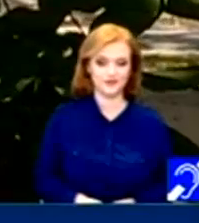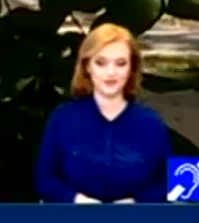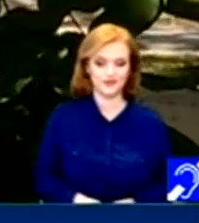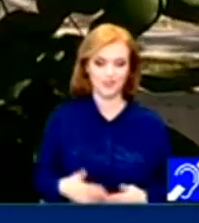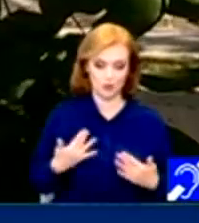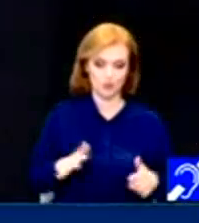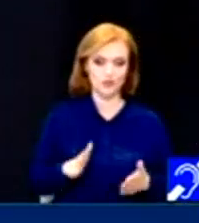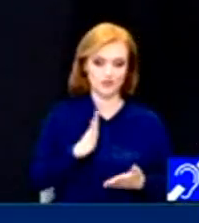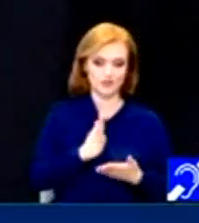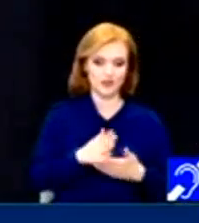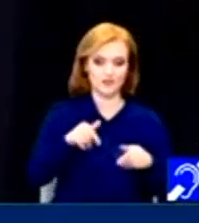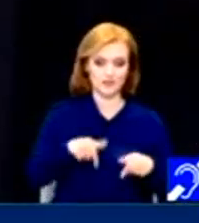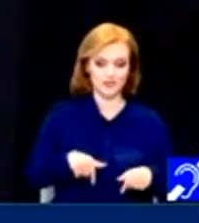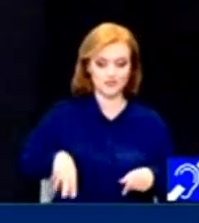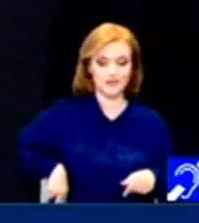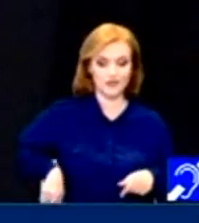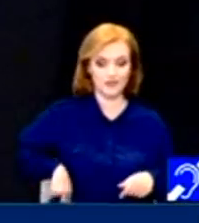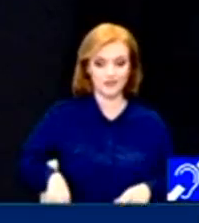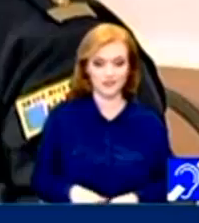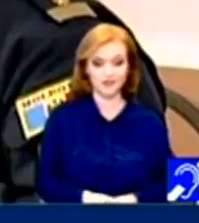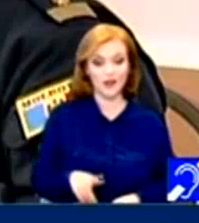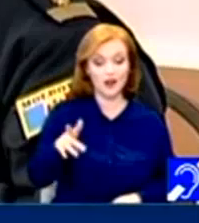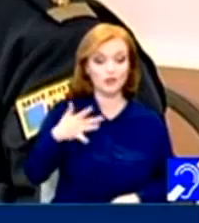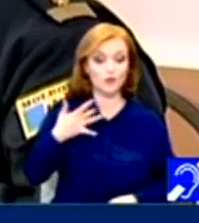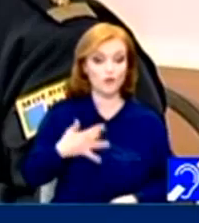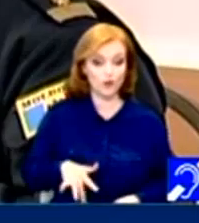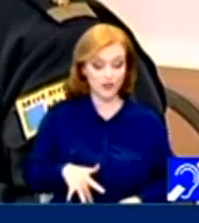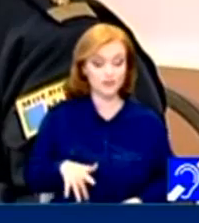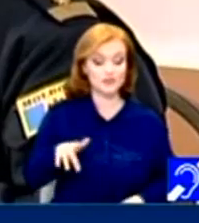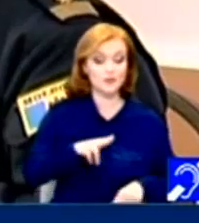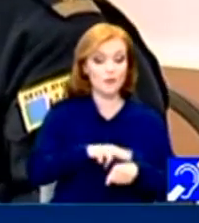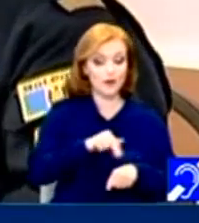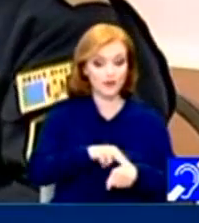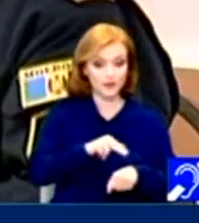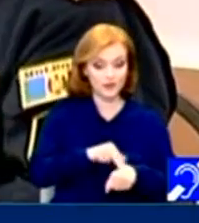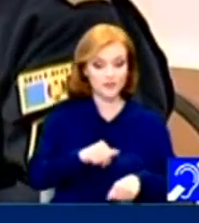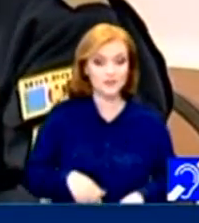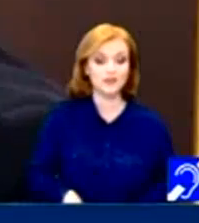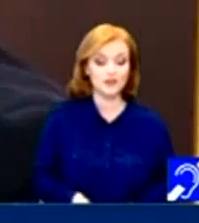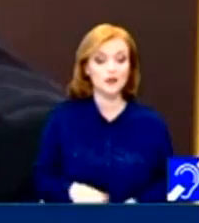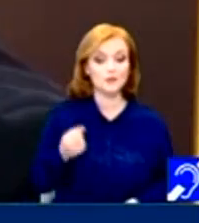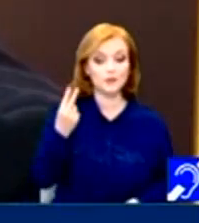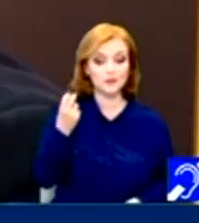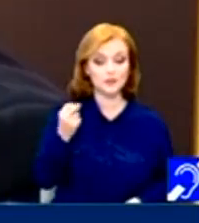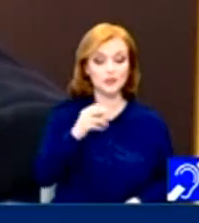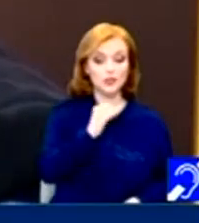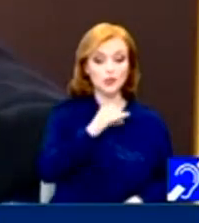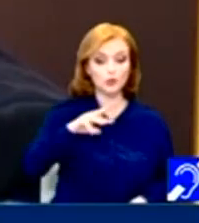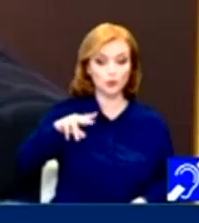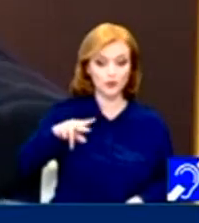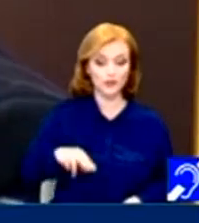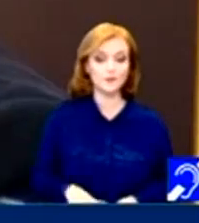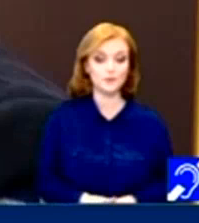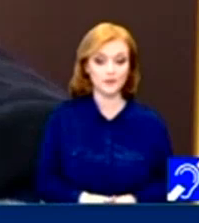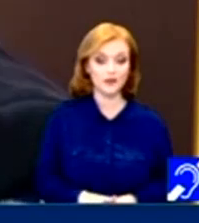Direcție Generală Intervenție. Marin Maxian și-a dat demisia din funcția de șef al Inspectoratului Național de Patrulare pe 12 iulie, în timpul